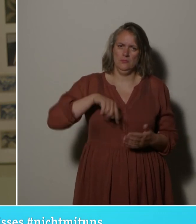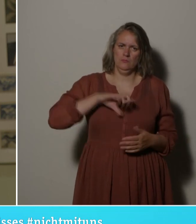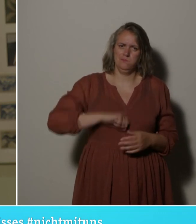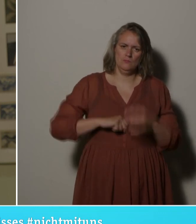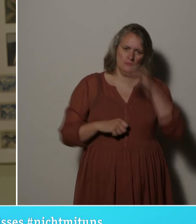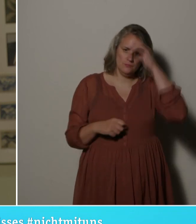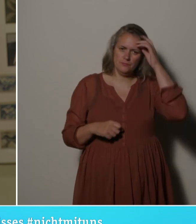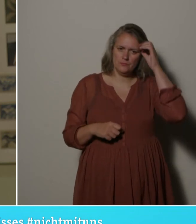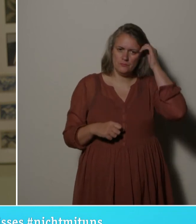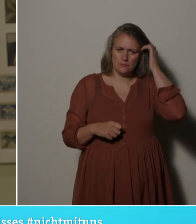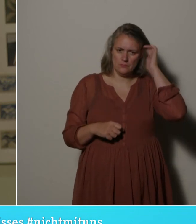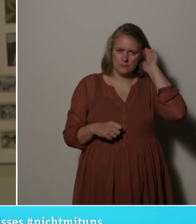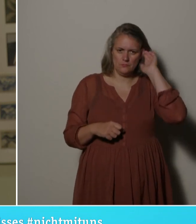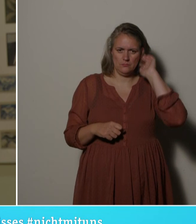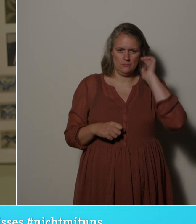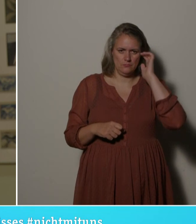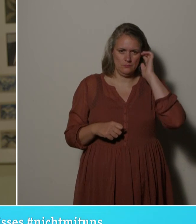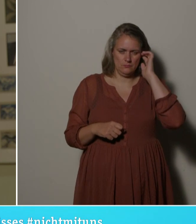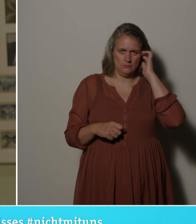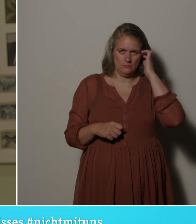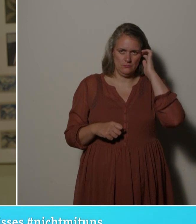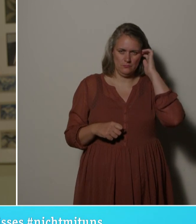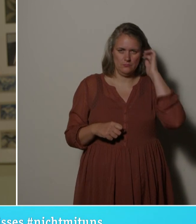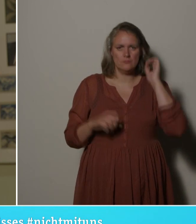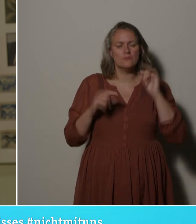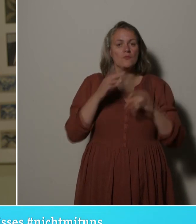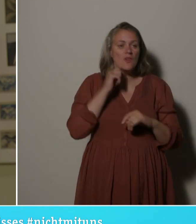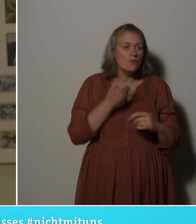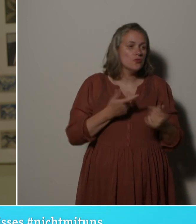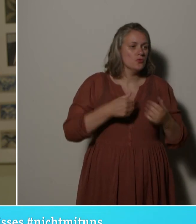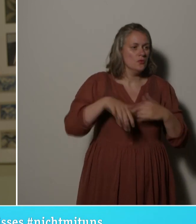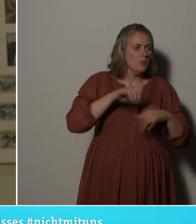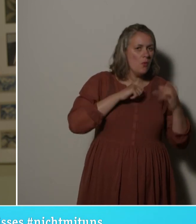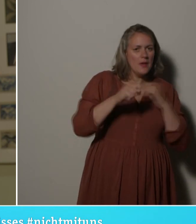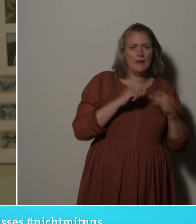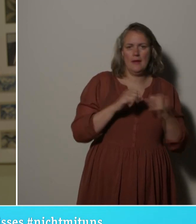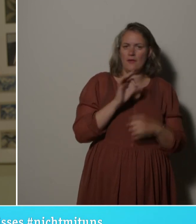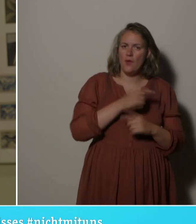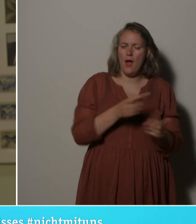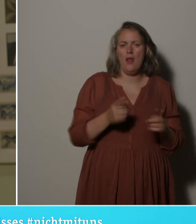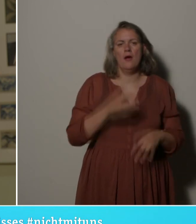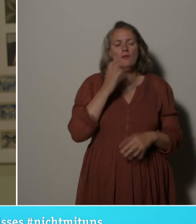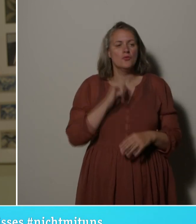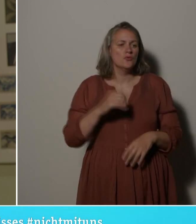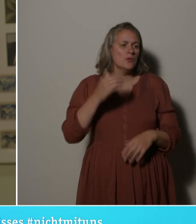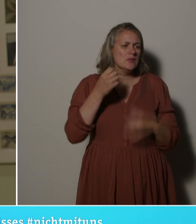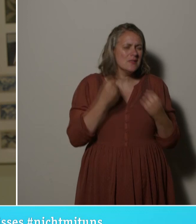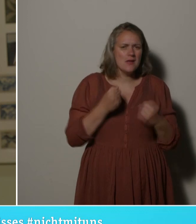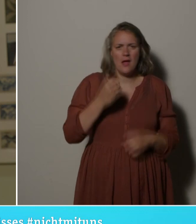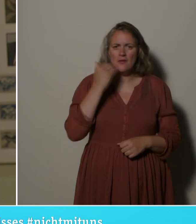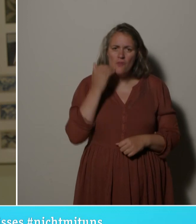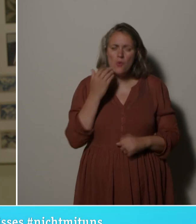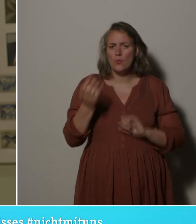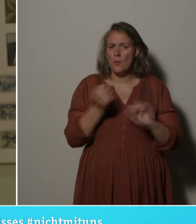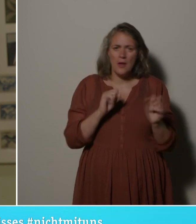Also sich zu fragen, wollen wir günstigere Mobilität, wollen wir sichere Wohnung und Energie? Und dann zu besprechen, wie erreichen wir